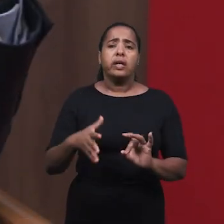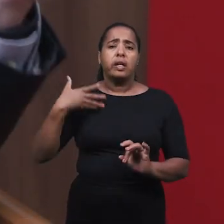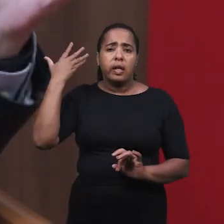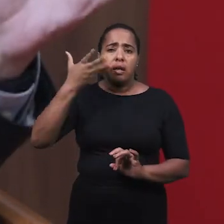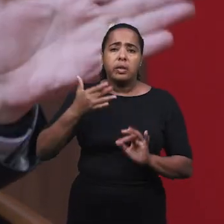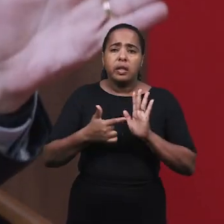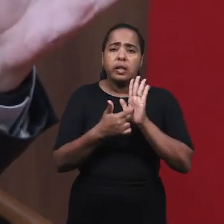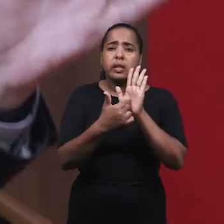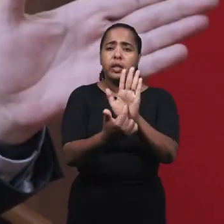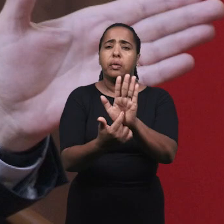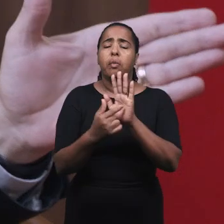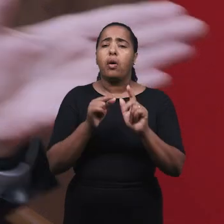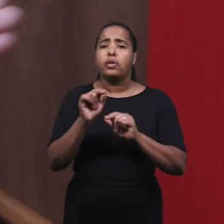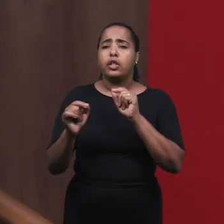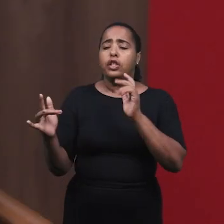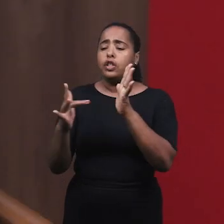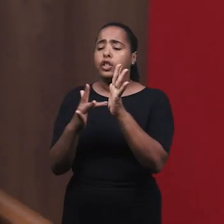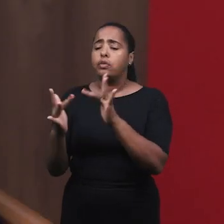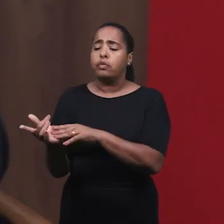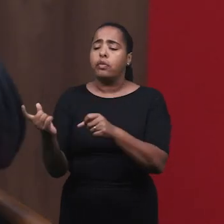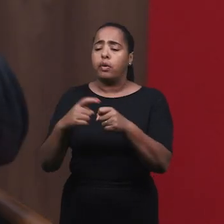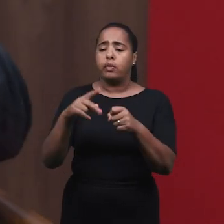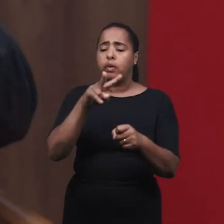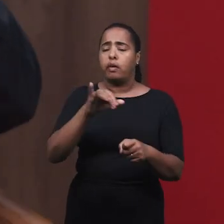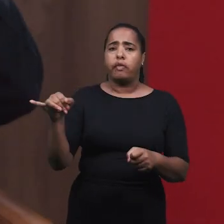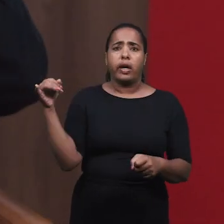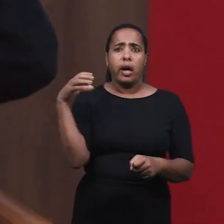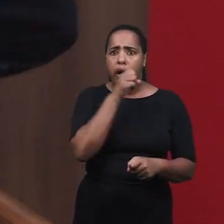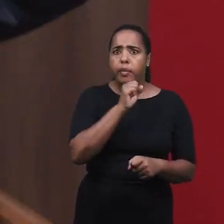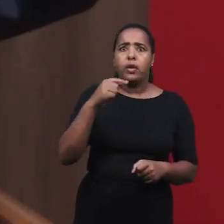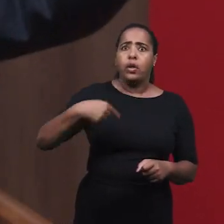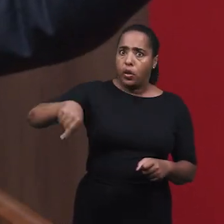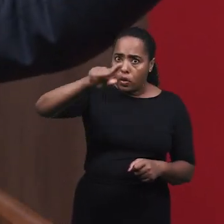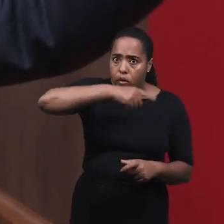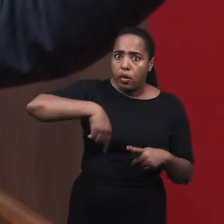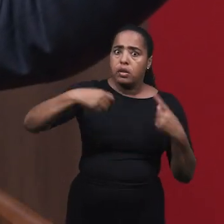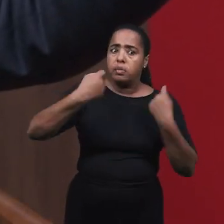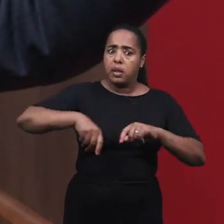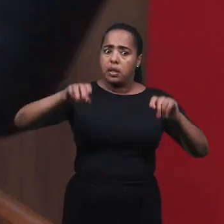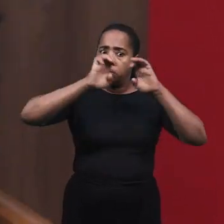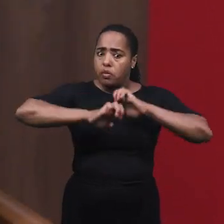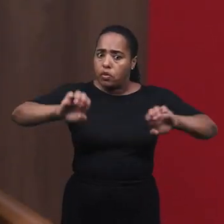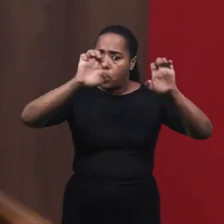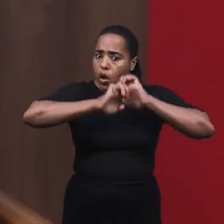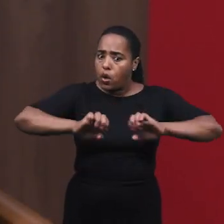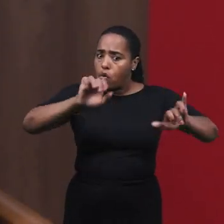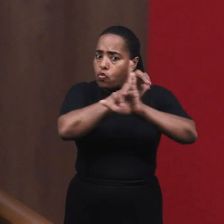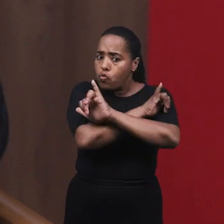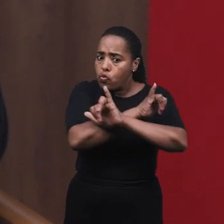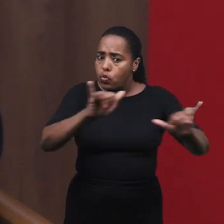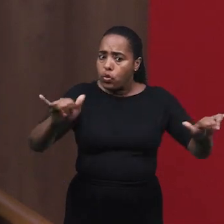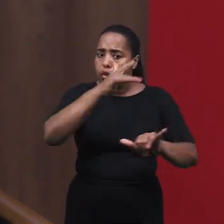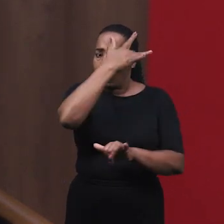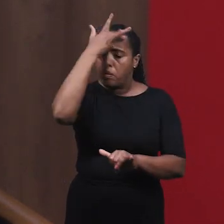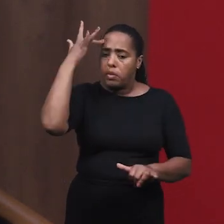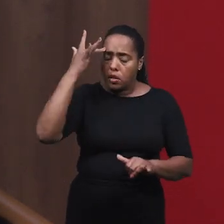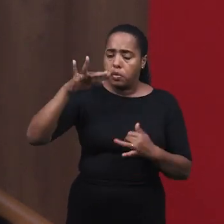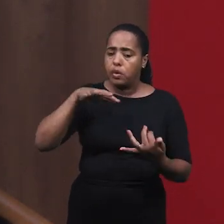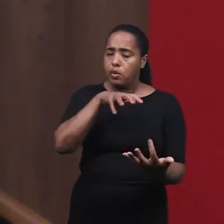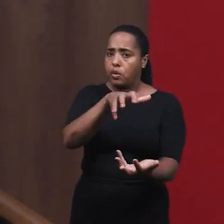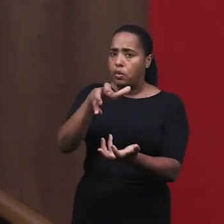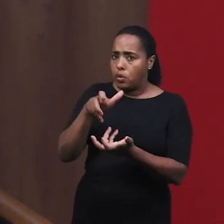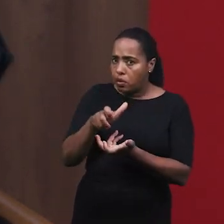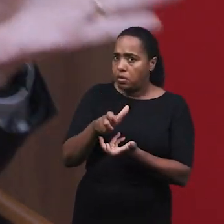est aux portes va revenir. Nous devons proclamer au monde. Nous ne pouvons pas garder. Et gloire à Dieu, cela est